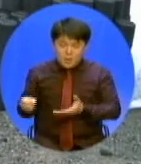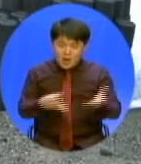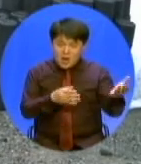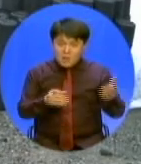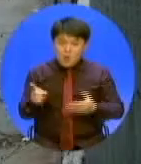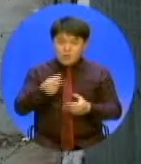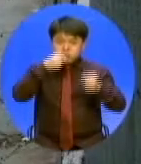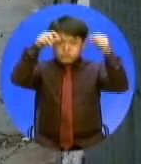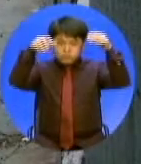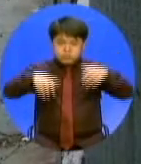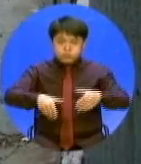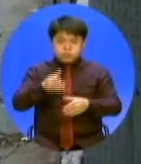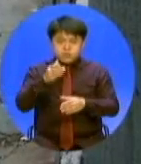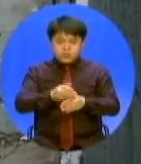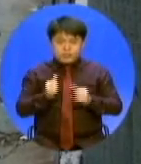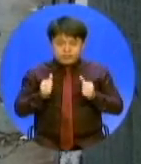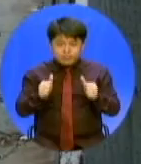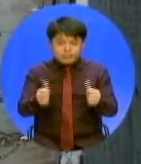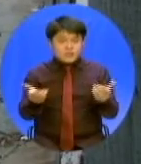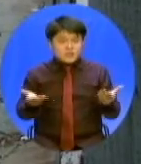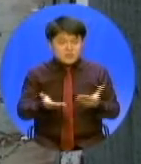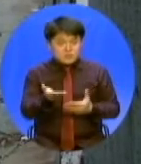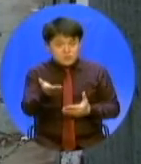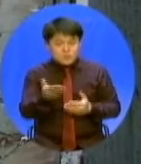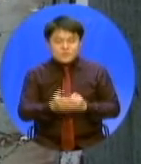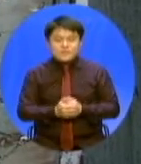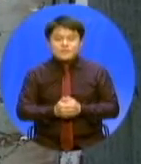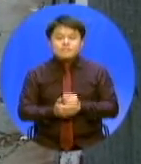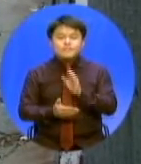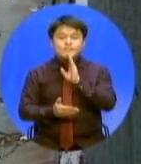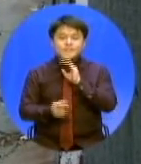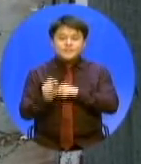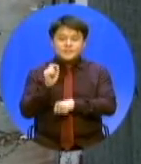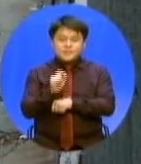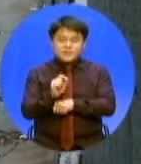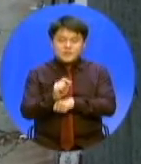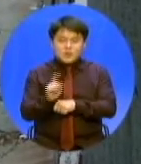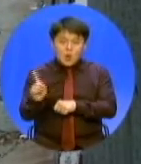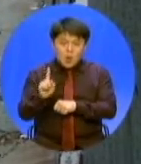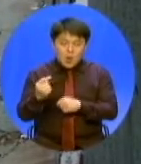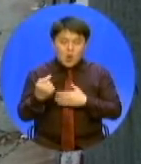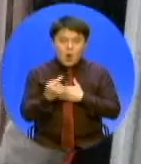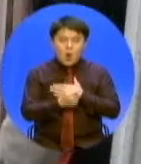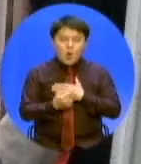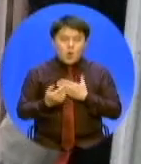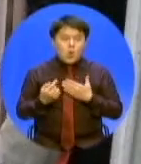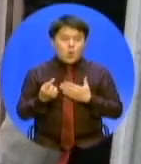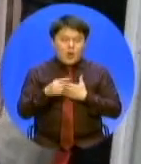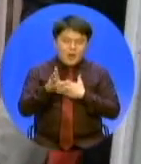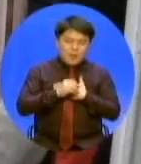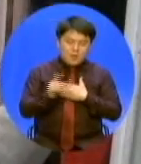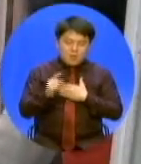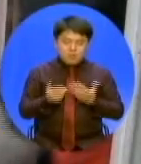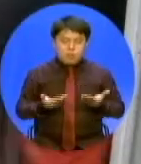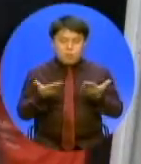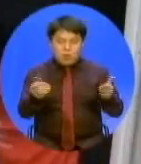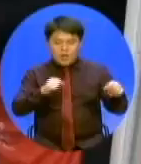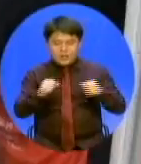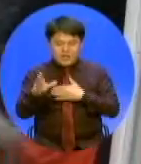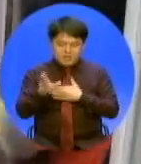네. 비가 오는데도 이렇게 열심히들 하시네요. 저희들 네. 직원들은 저 봉사가 모여 비했습니다. 네.